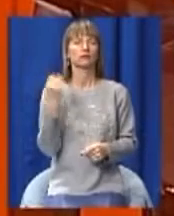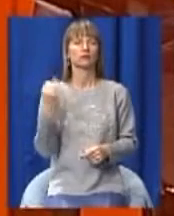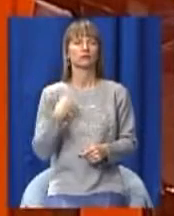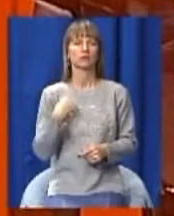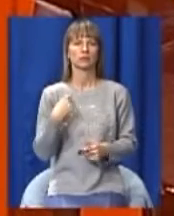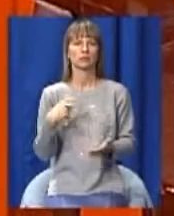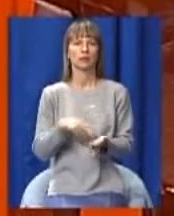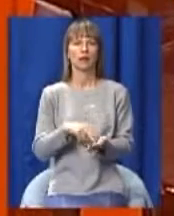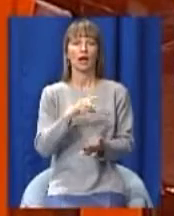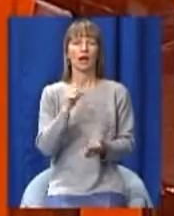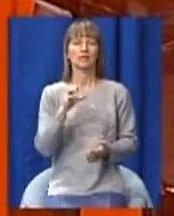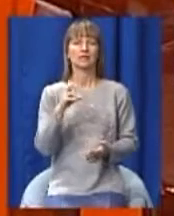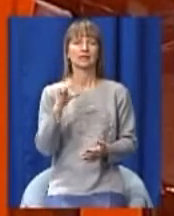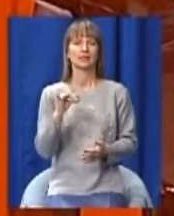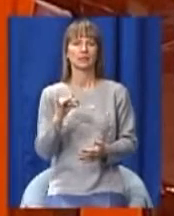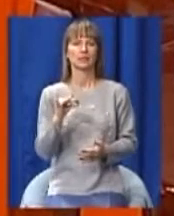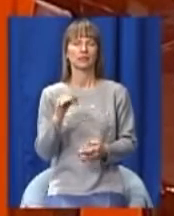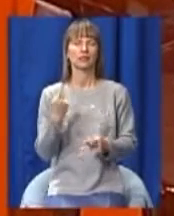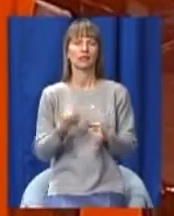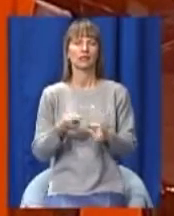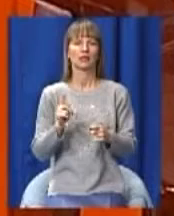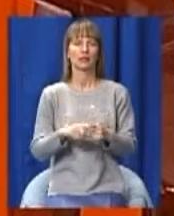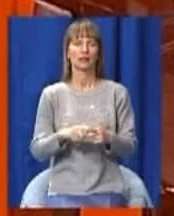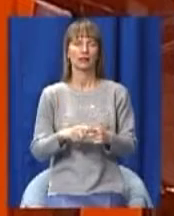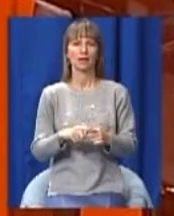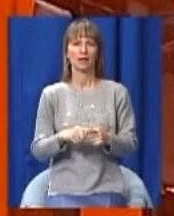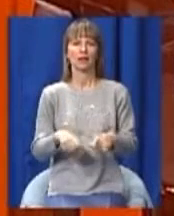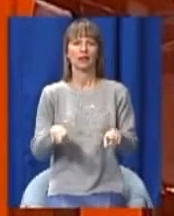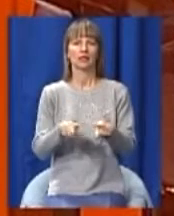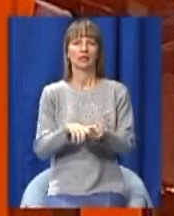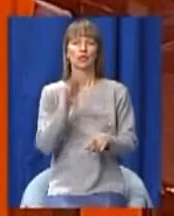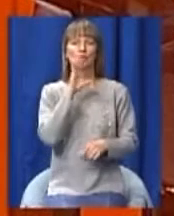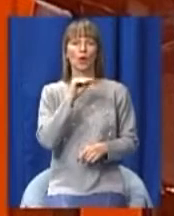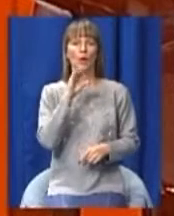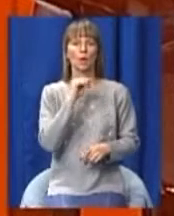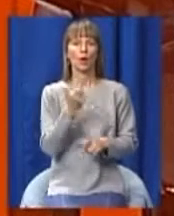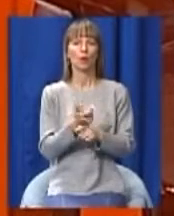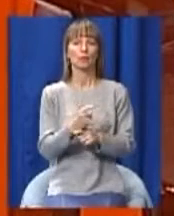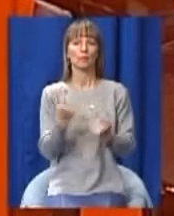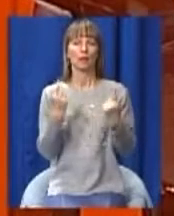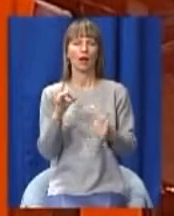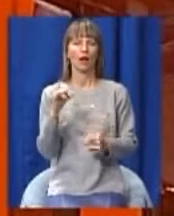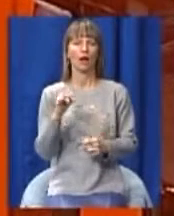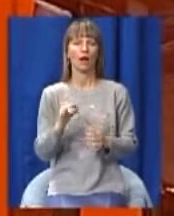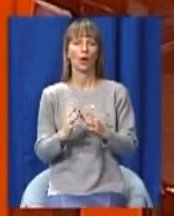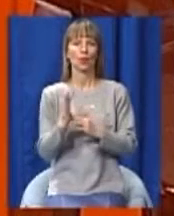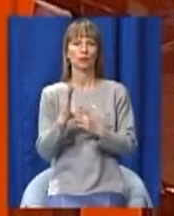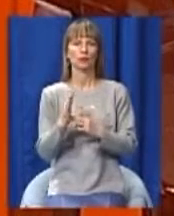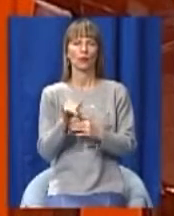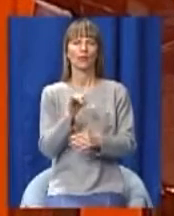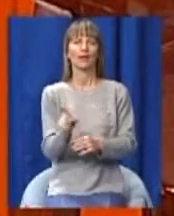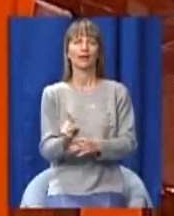стало. Хаски – це така собака, вона небольшого росту, у неї хвост